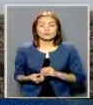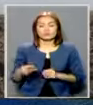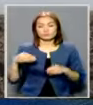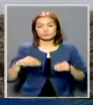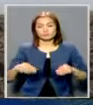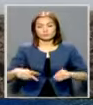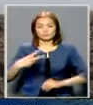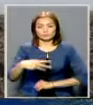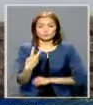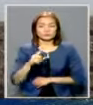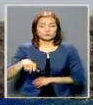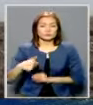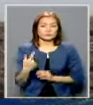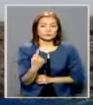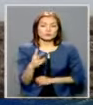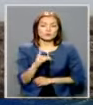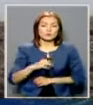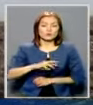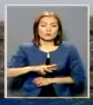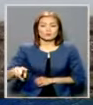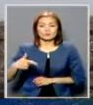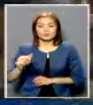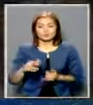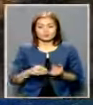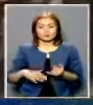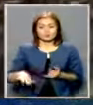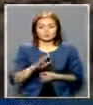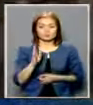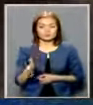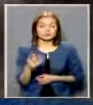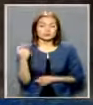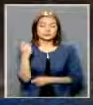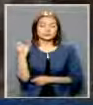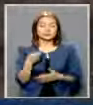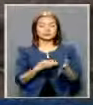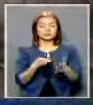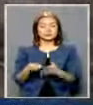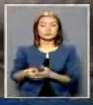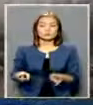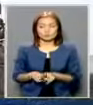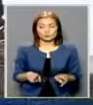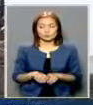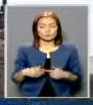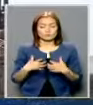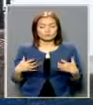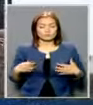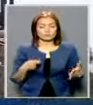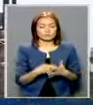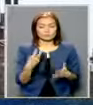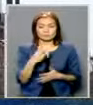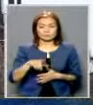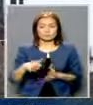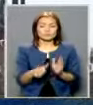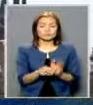егіс алаңы 23,1 миллион гектарды құрайды. Бұдан бөлек мал азығы дақылдарының көлемі 3,16 миллион гектарға